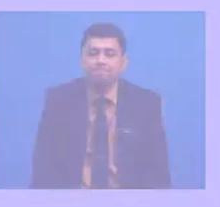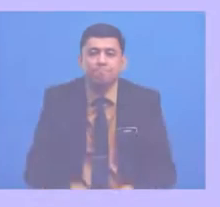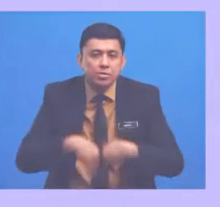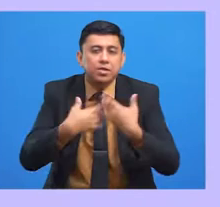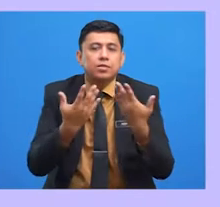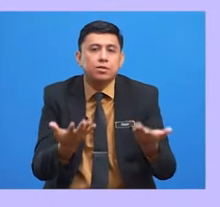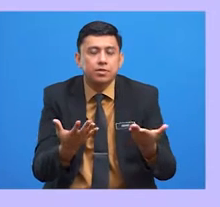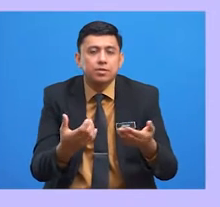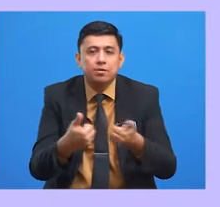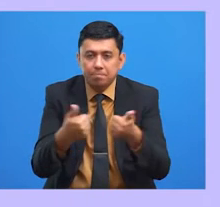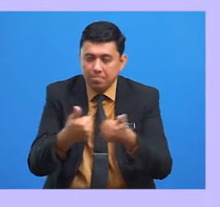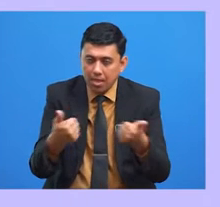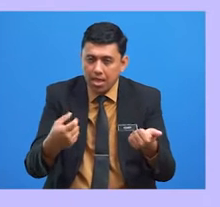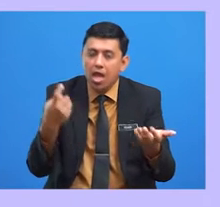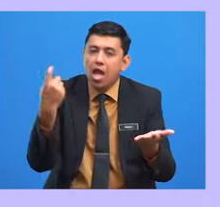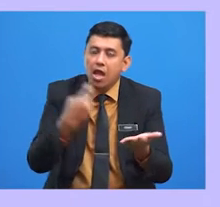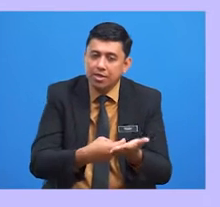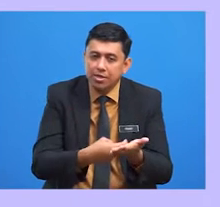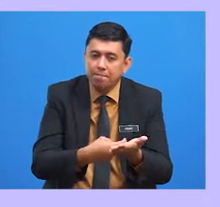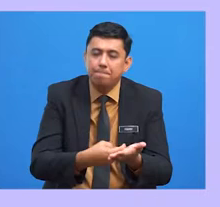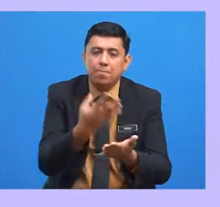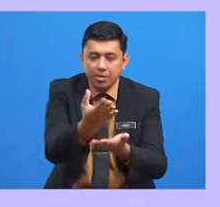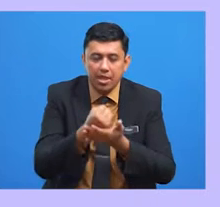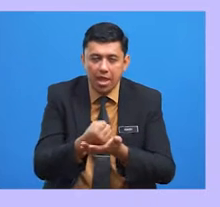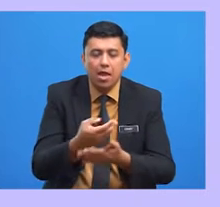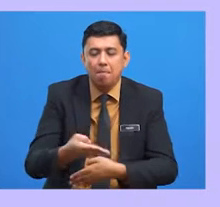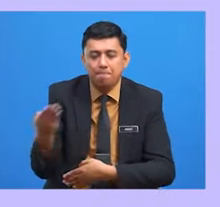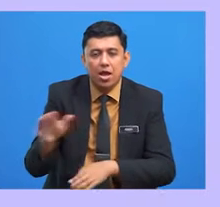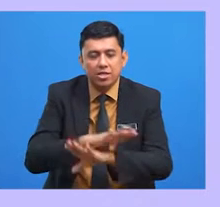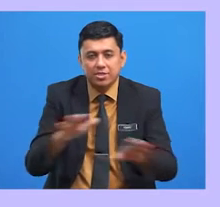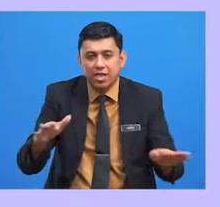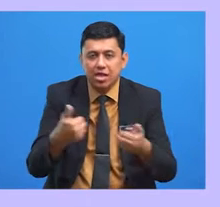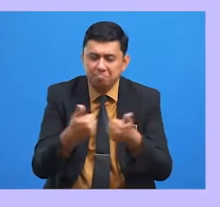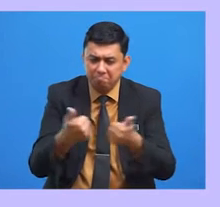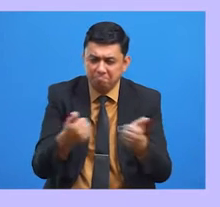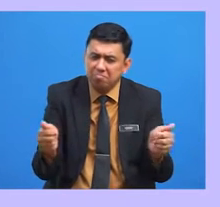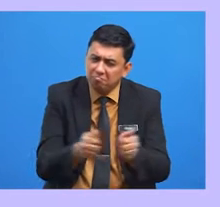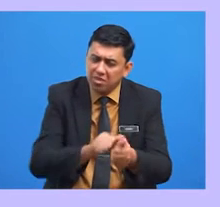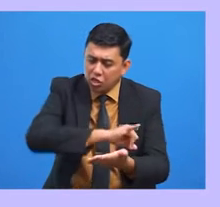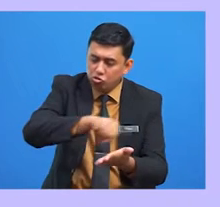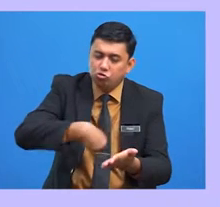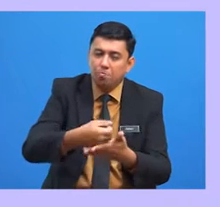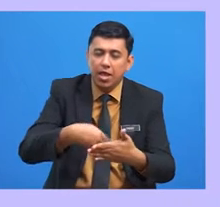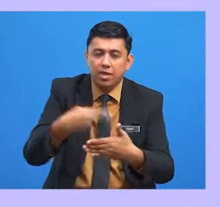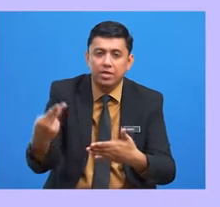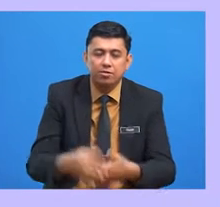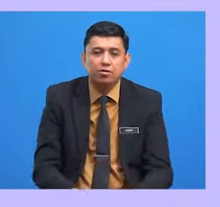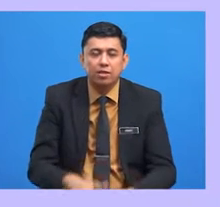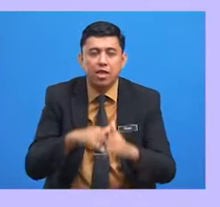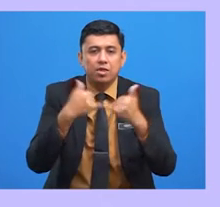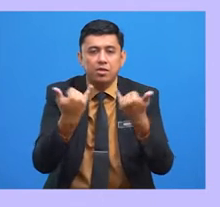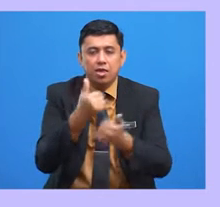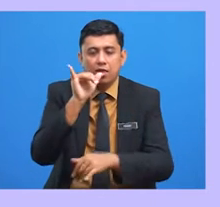Bagaimana pula dengan keanjalan harga permintaan barang tak anjal dengan jumlah hasil?